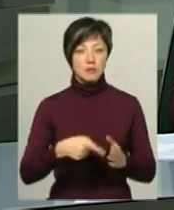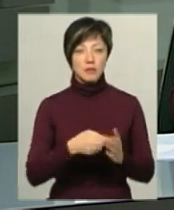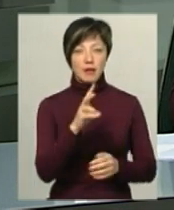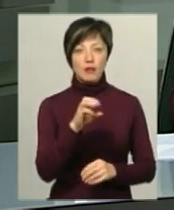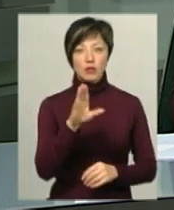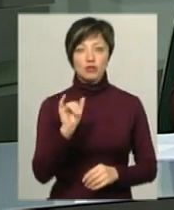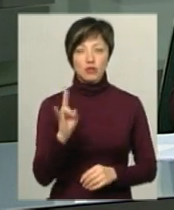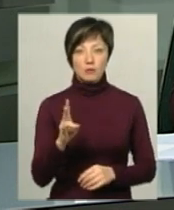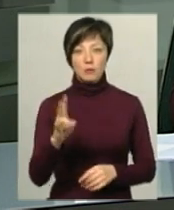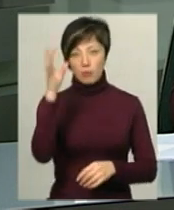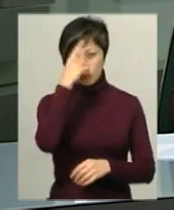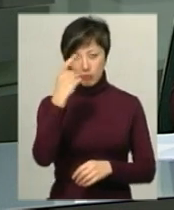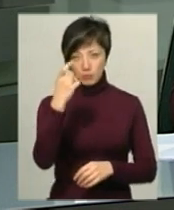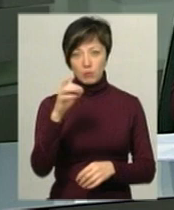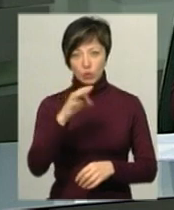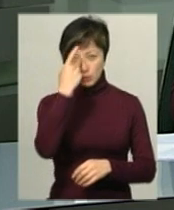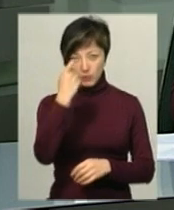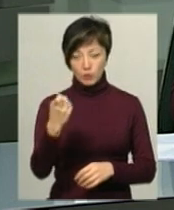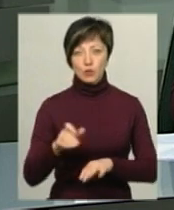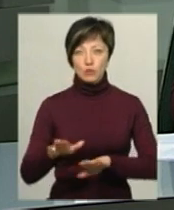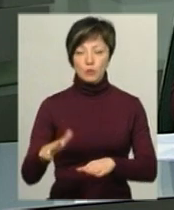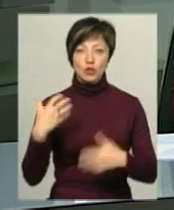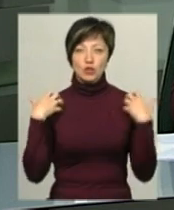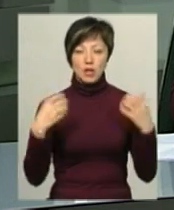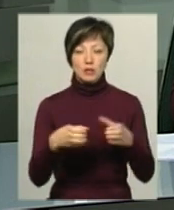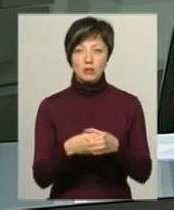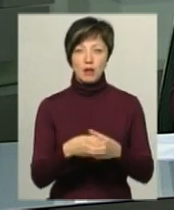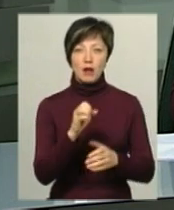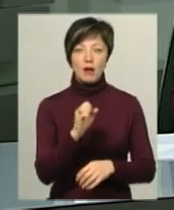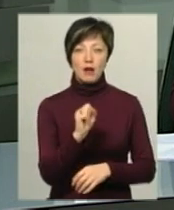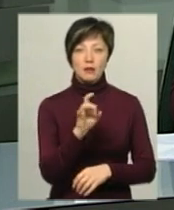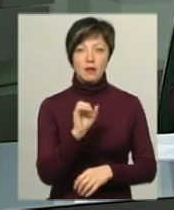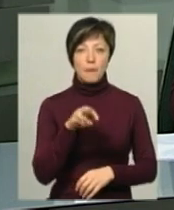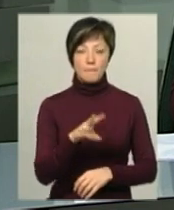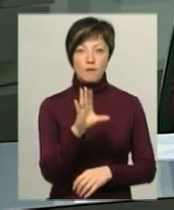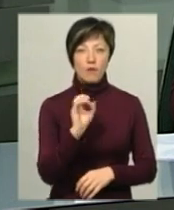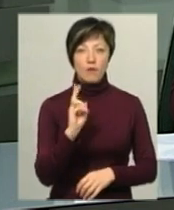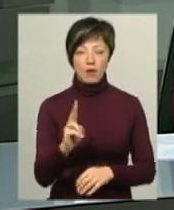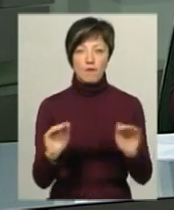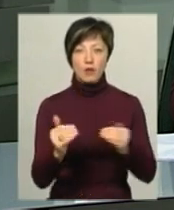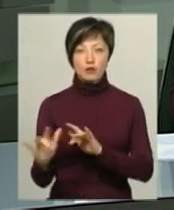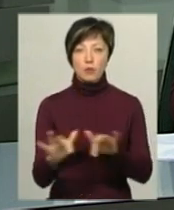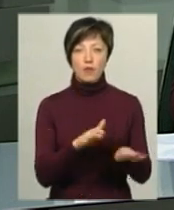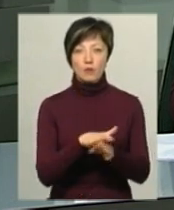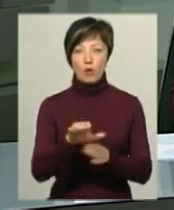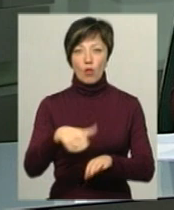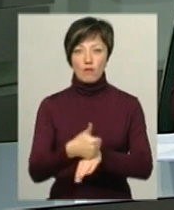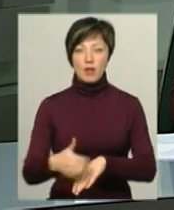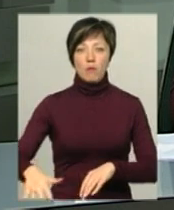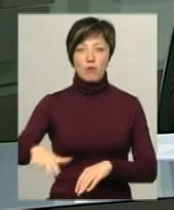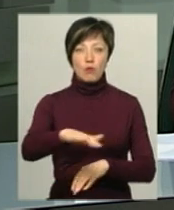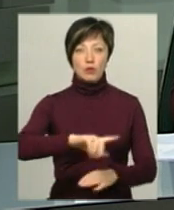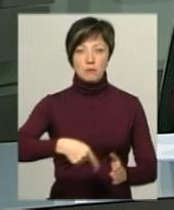Нетішин. Про це повідомив заступник начальника штабу військової частини Артем Вовк. Флешмоб відбувся на головній площі